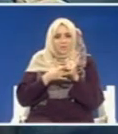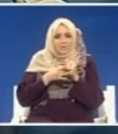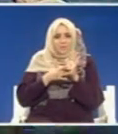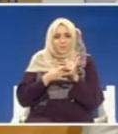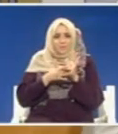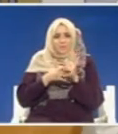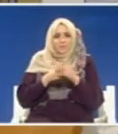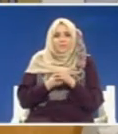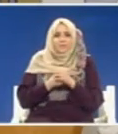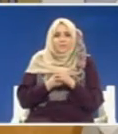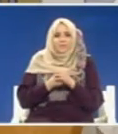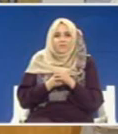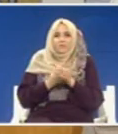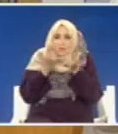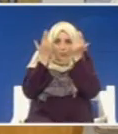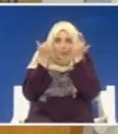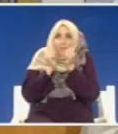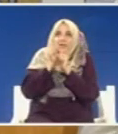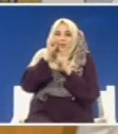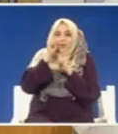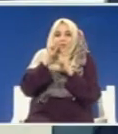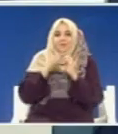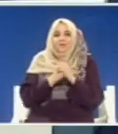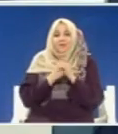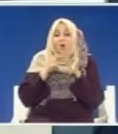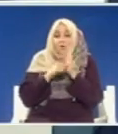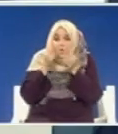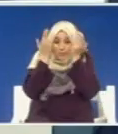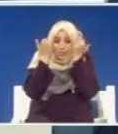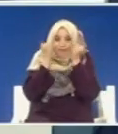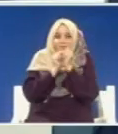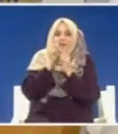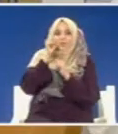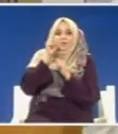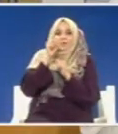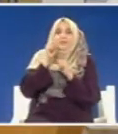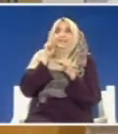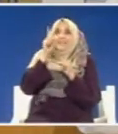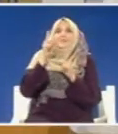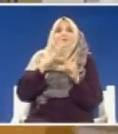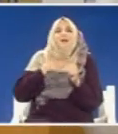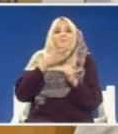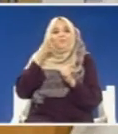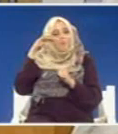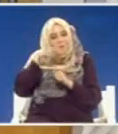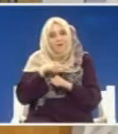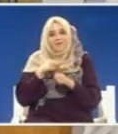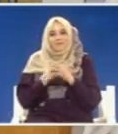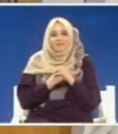خالصا لوجهك. عندما يكون هذا الخضوع وهذا الخنوع، هذا مما يعجب الله في